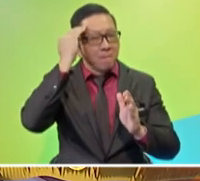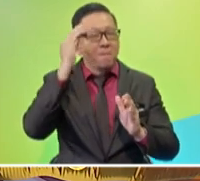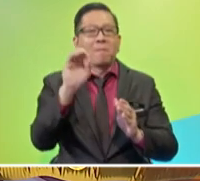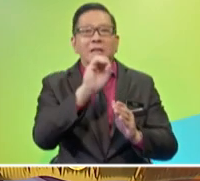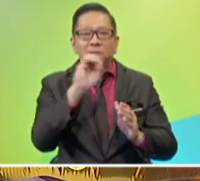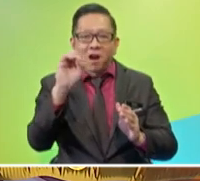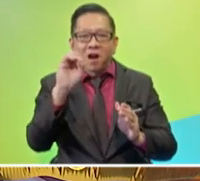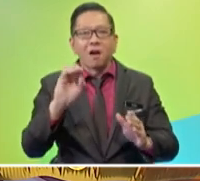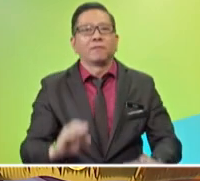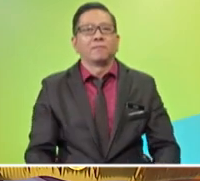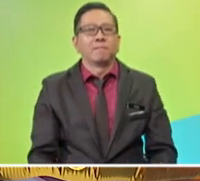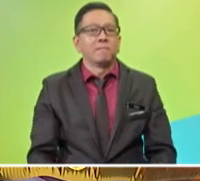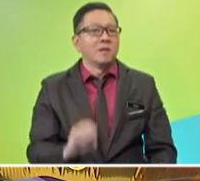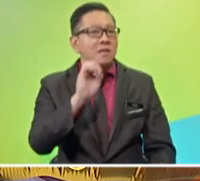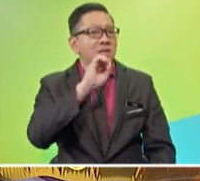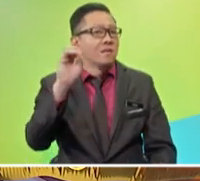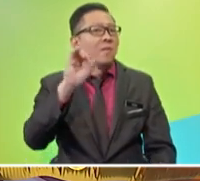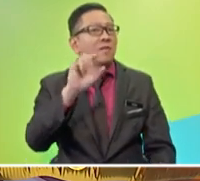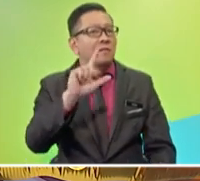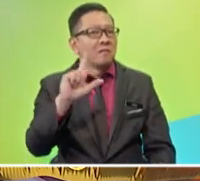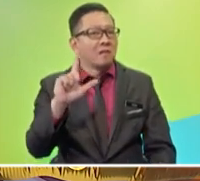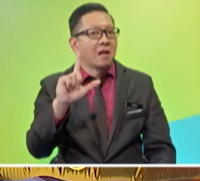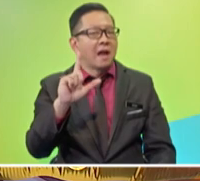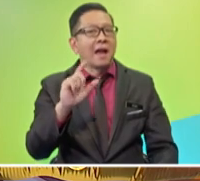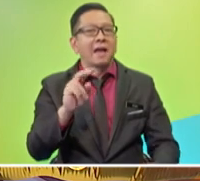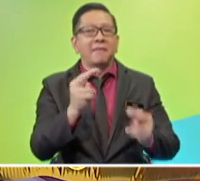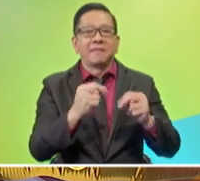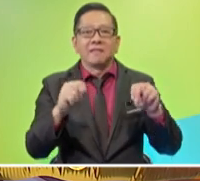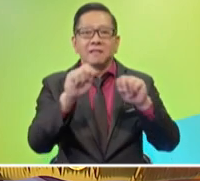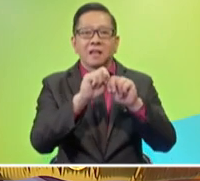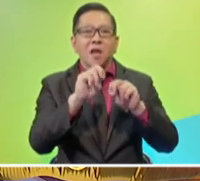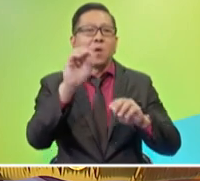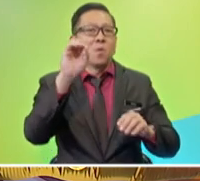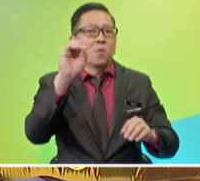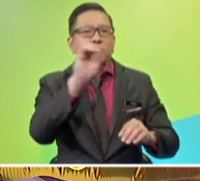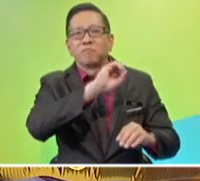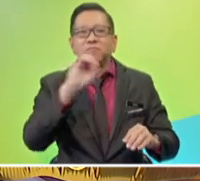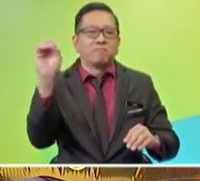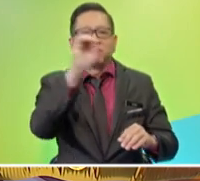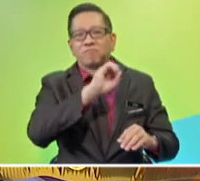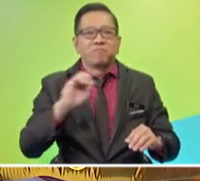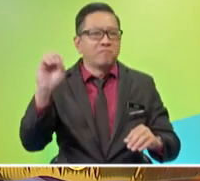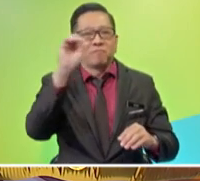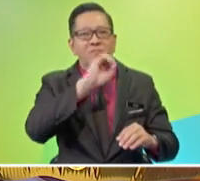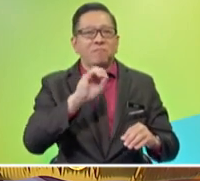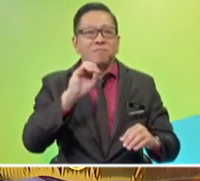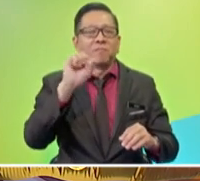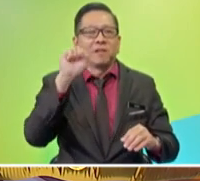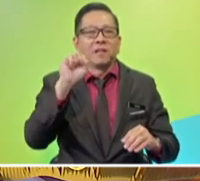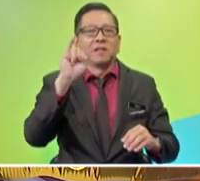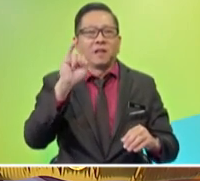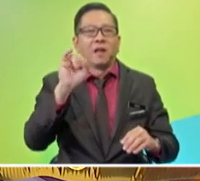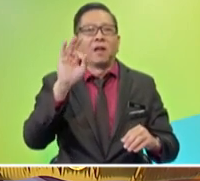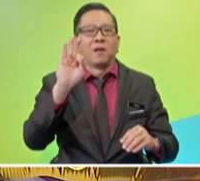ialah sifar. Sifar ialah ini yang kita surih tadi. Dan namanya ialah sifar.